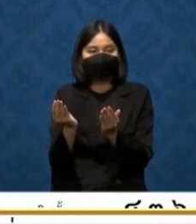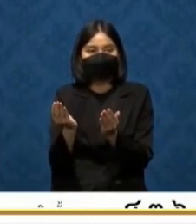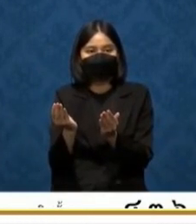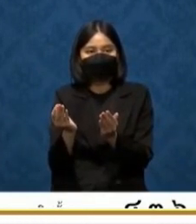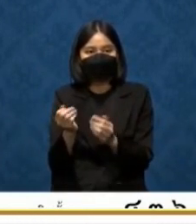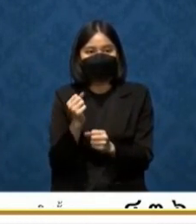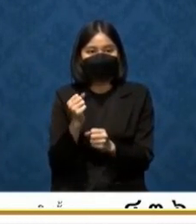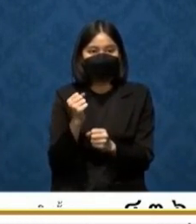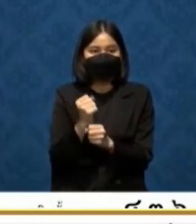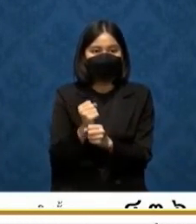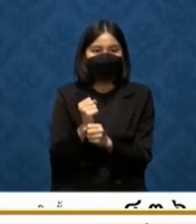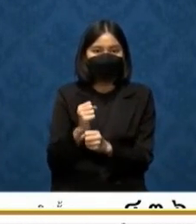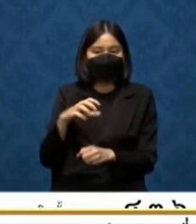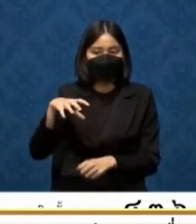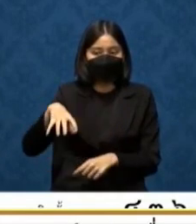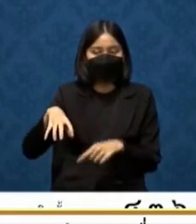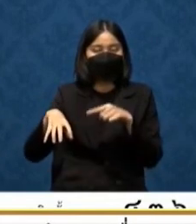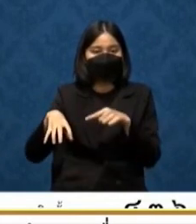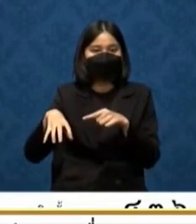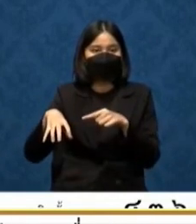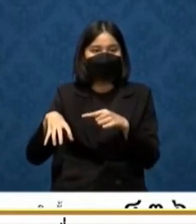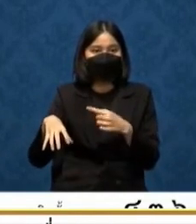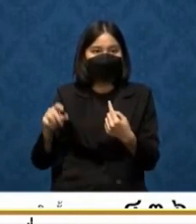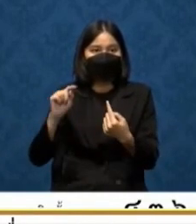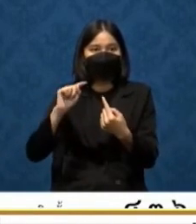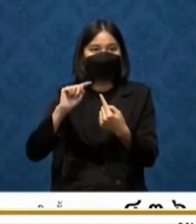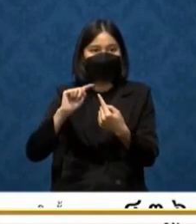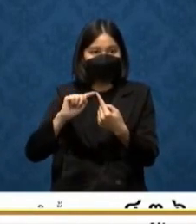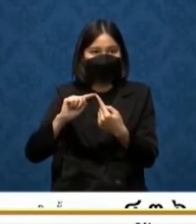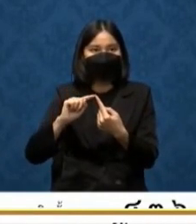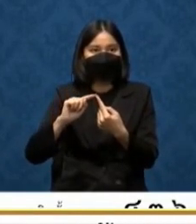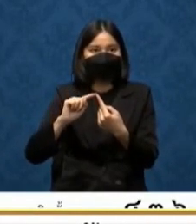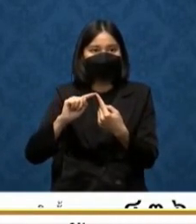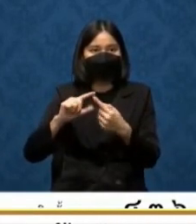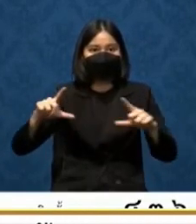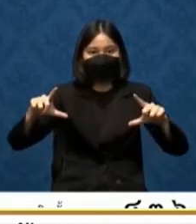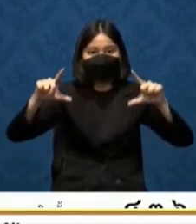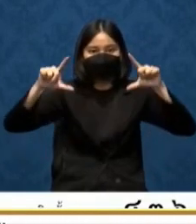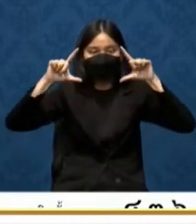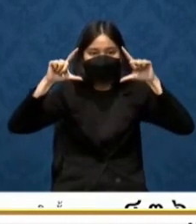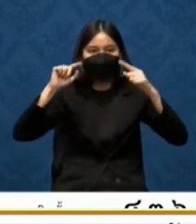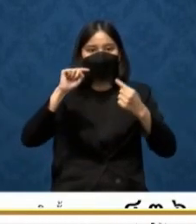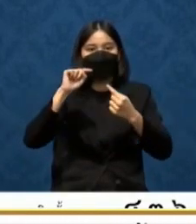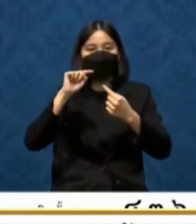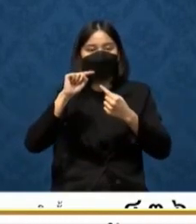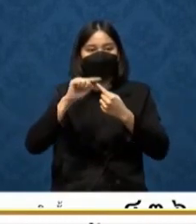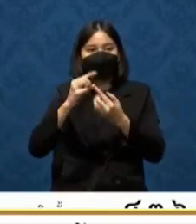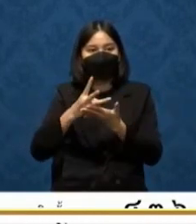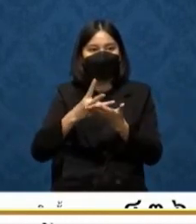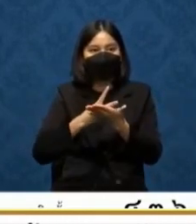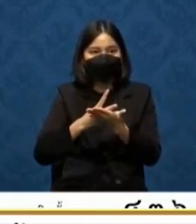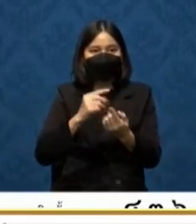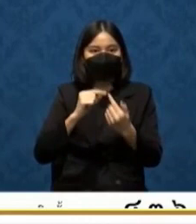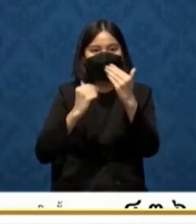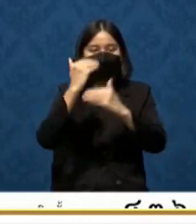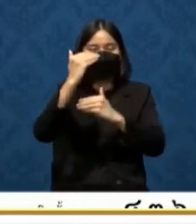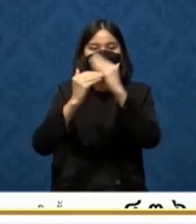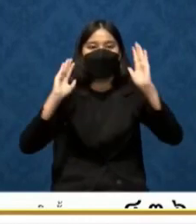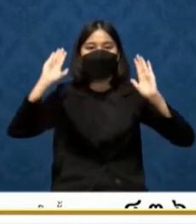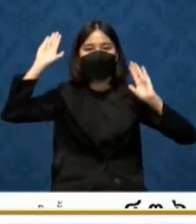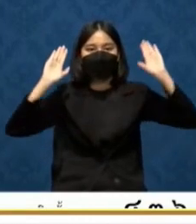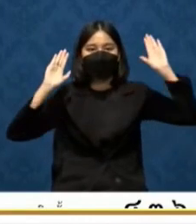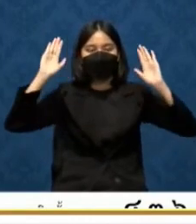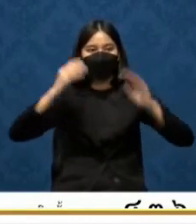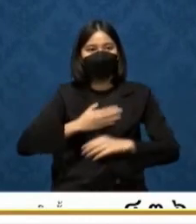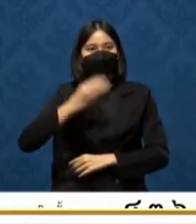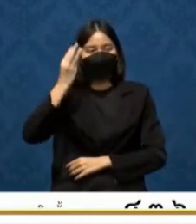ไปเป็น utilization นำทางวิชการด้านการพัฒนาประชาทิศใ่แล้วในมม